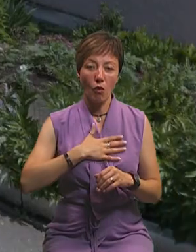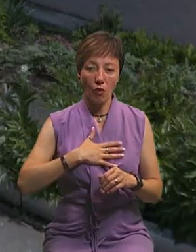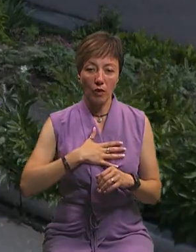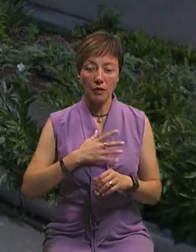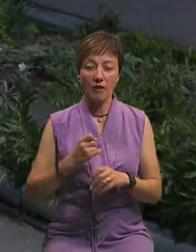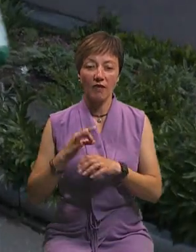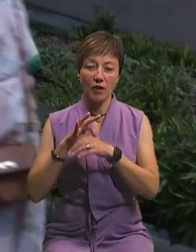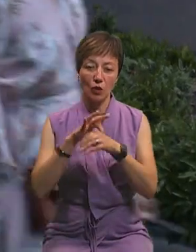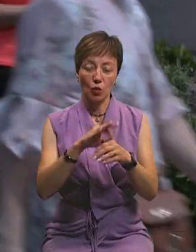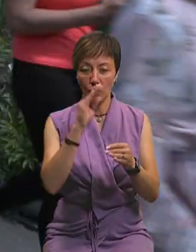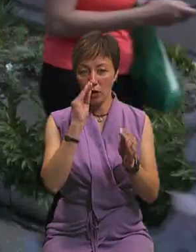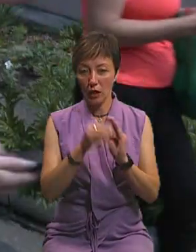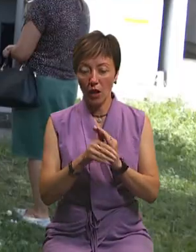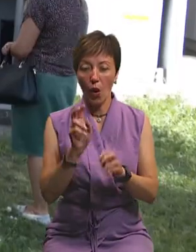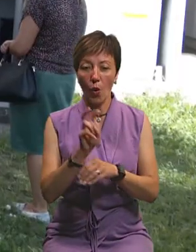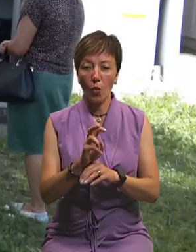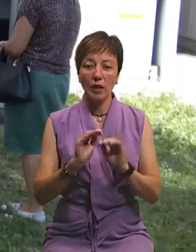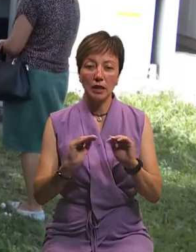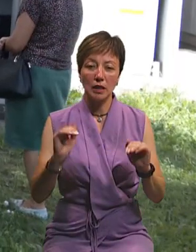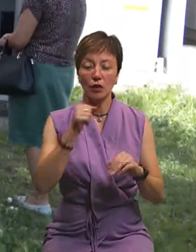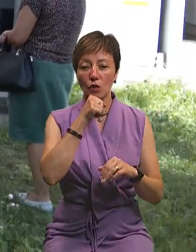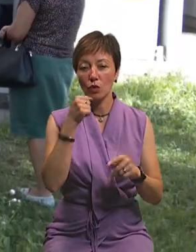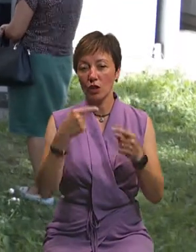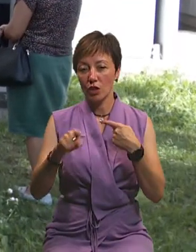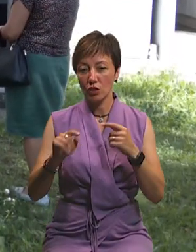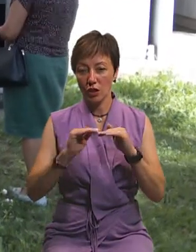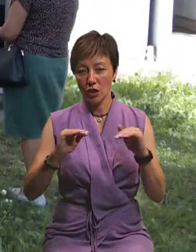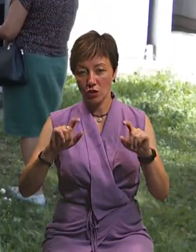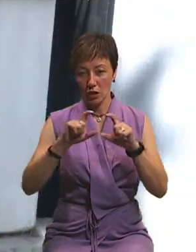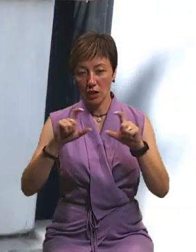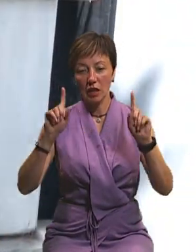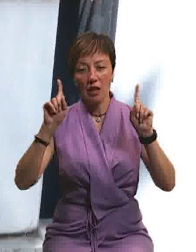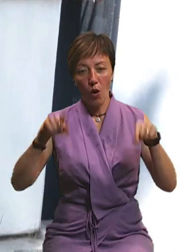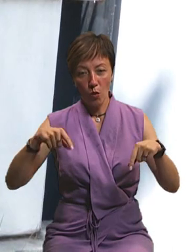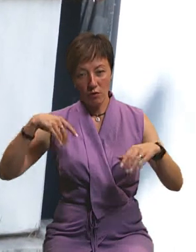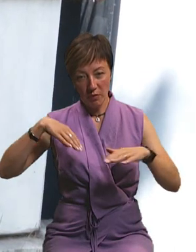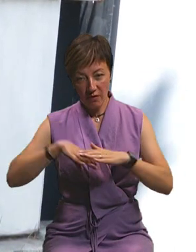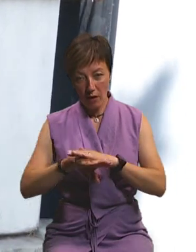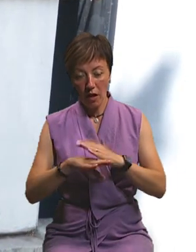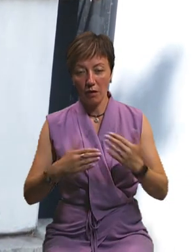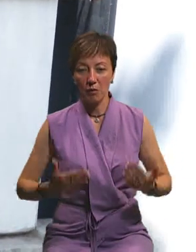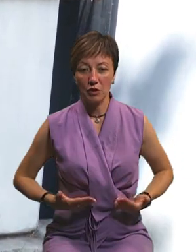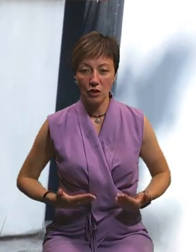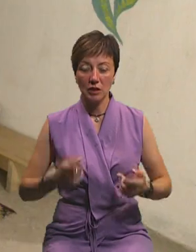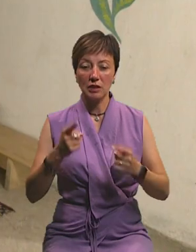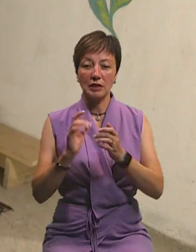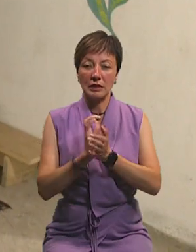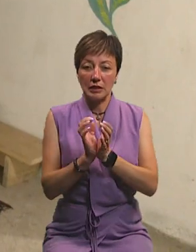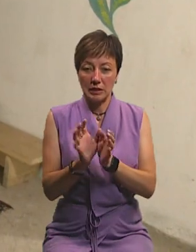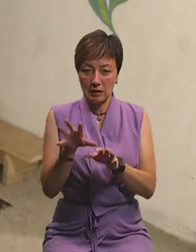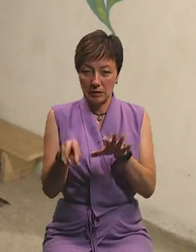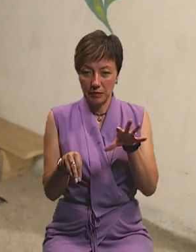ведуть нас укриття яке ходять діти і дорослі іншого дитячого садка воно також підвалі житлового будинку мешканці якого потіснилися